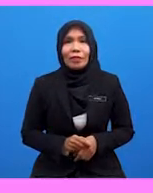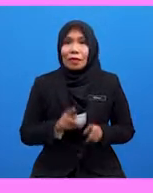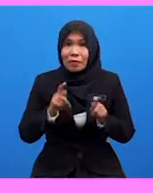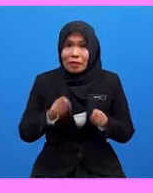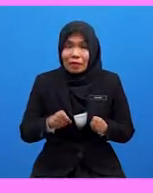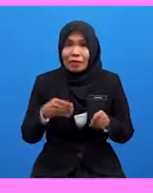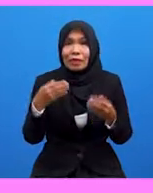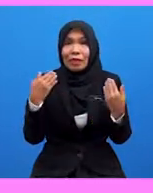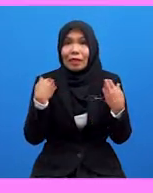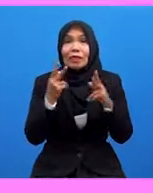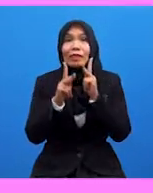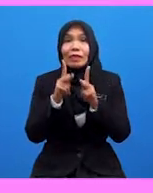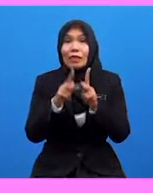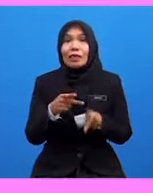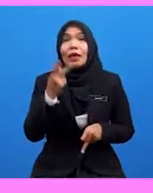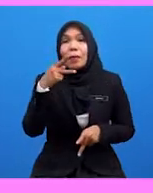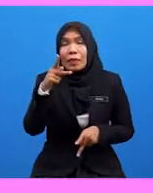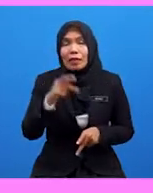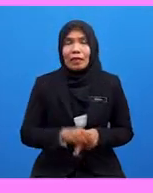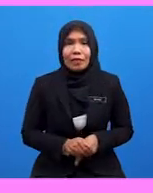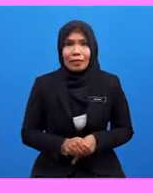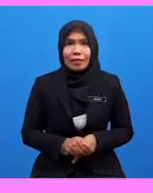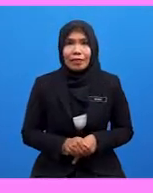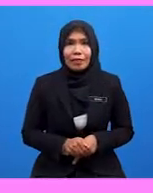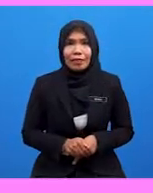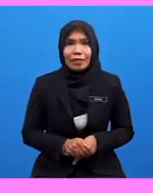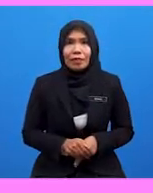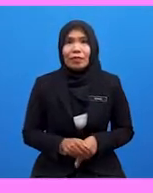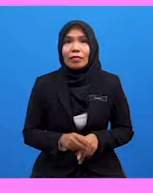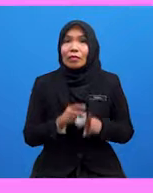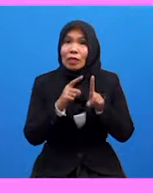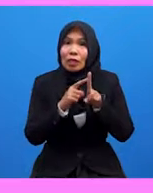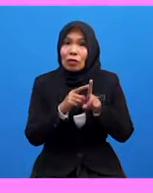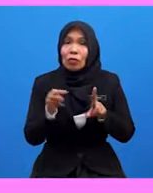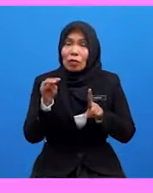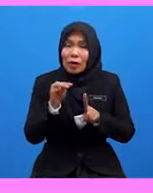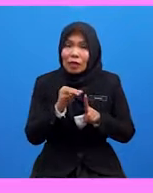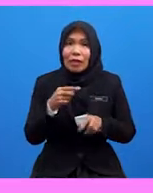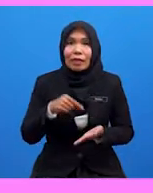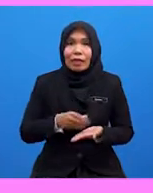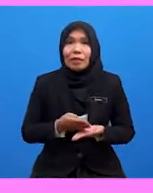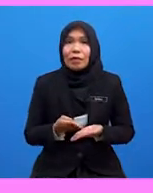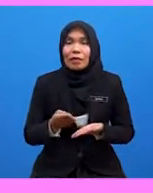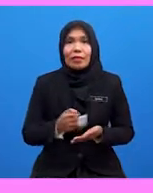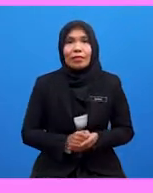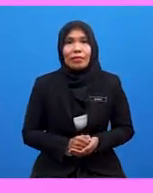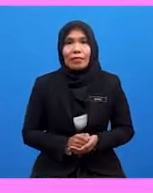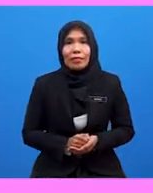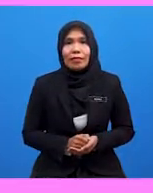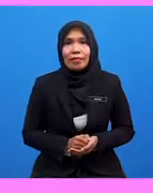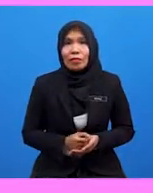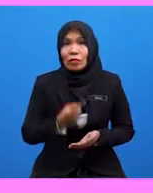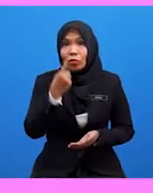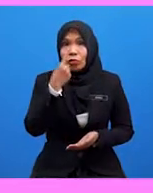ajakan mari, jom atau ayuh. Satu markah diberi untuk kata ajakan mari